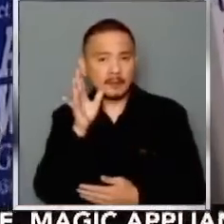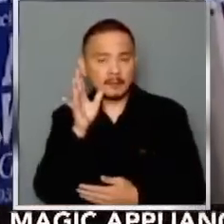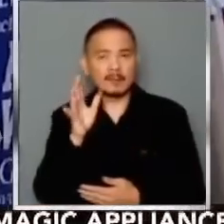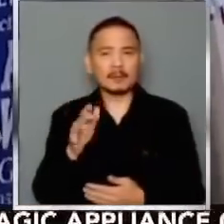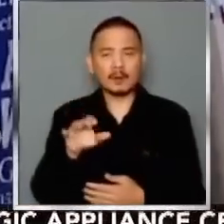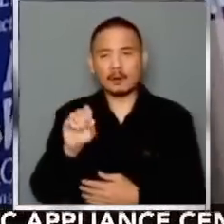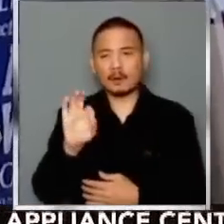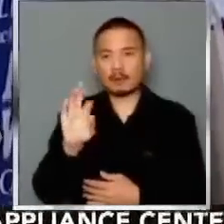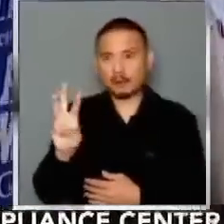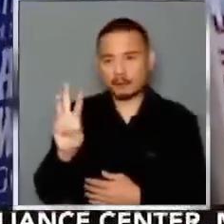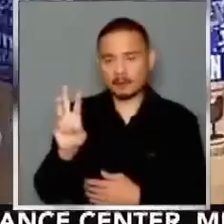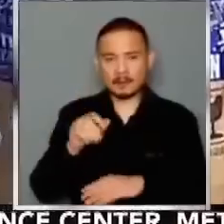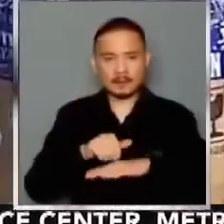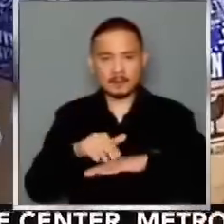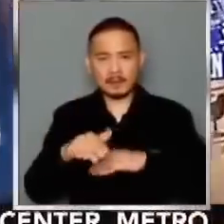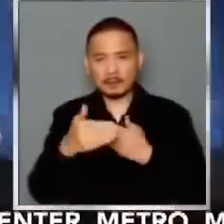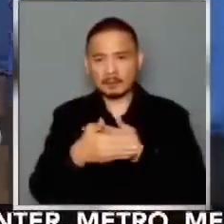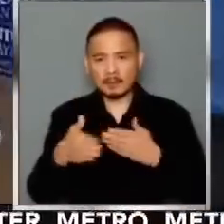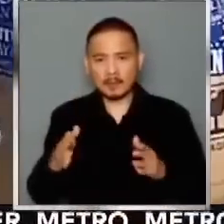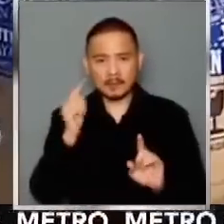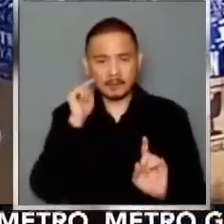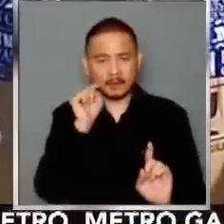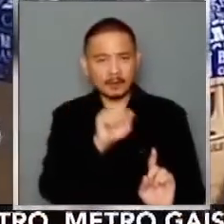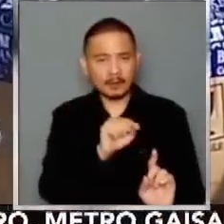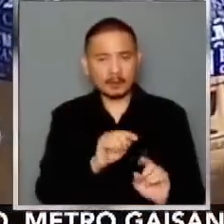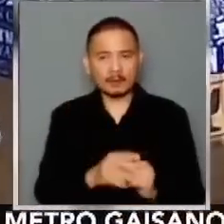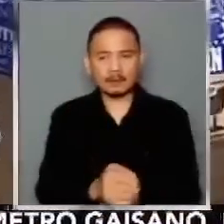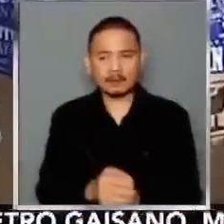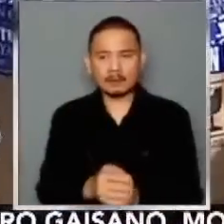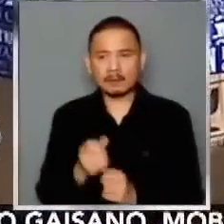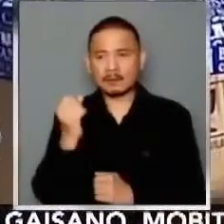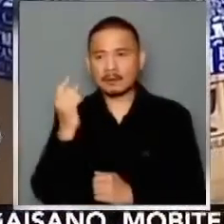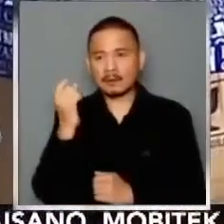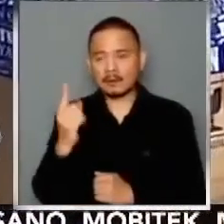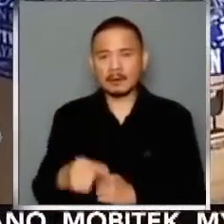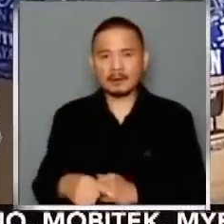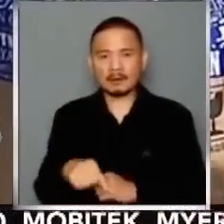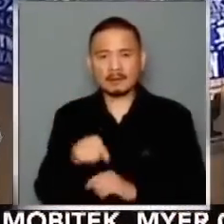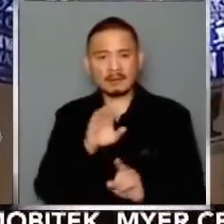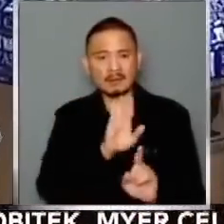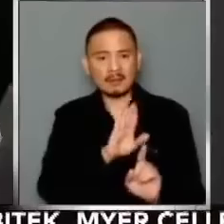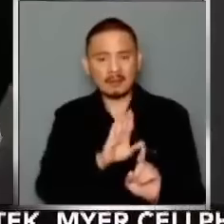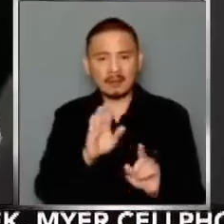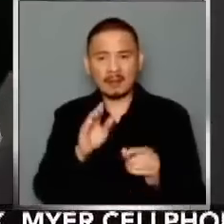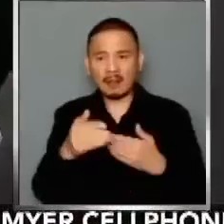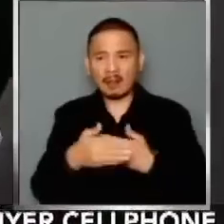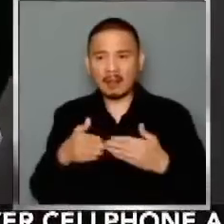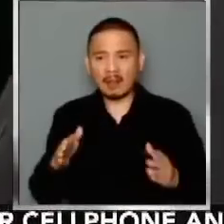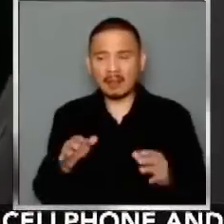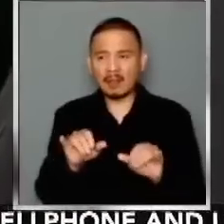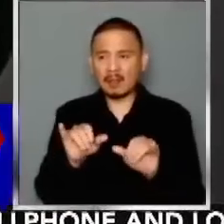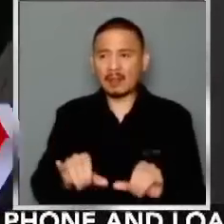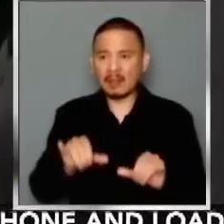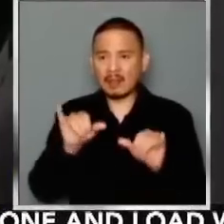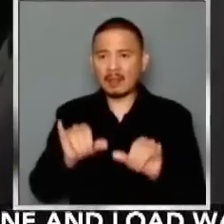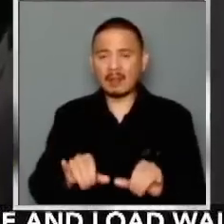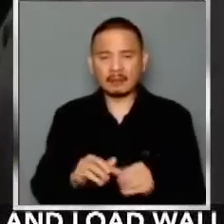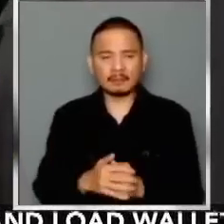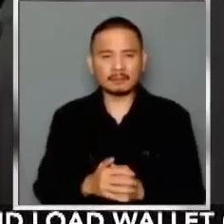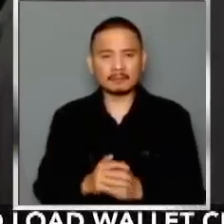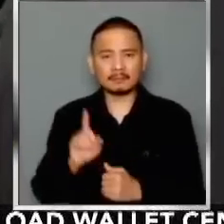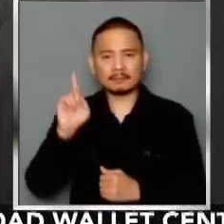ng balikbayan box sa kanila na tengga pa rin sa customs ang package 7 months na po Pinadala po ni Mama March